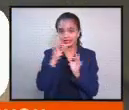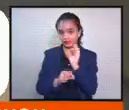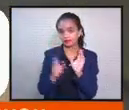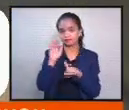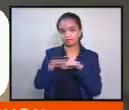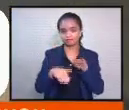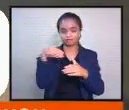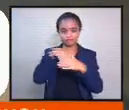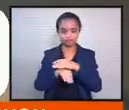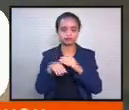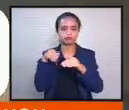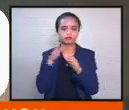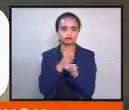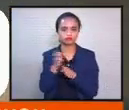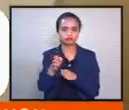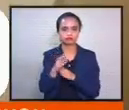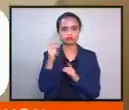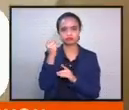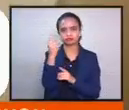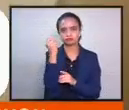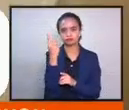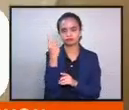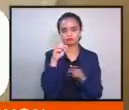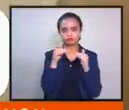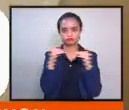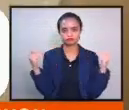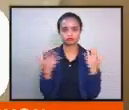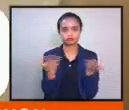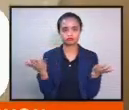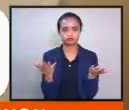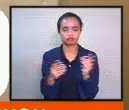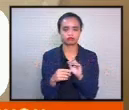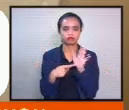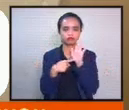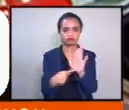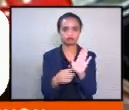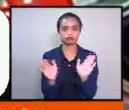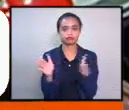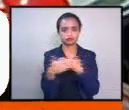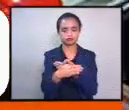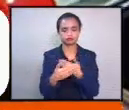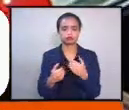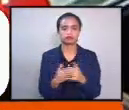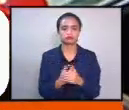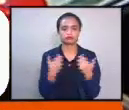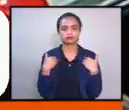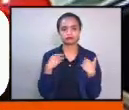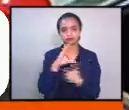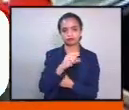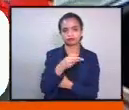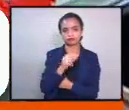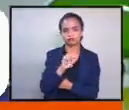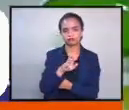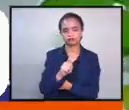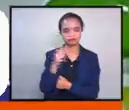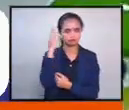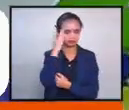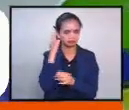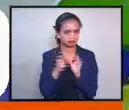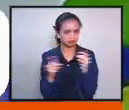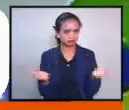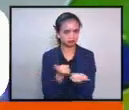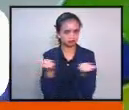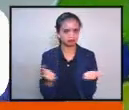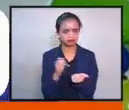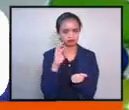naman, diretso sila sa 11th floor kung saan nasaan ang showroom. May locator chart pa para matukoy kung available o